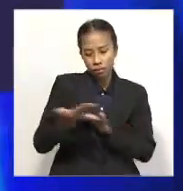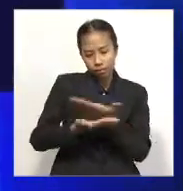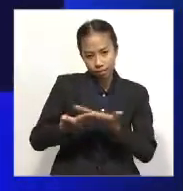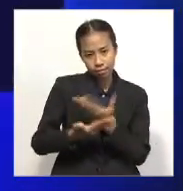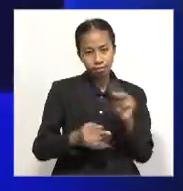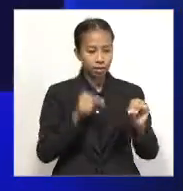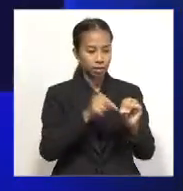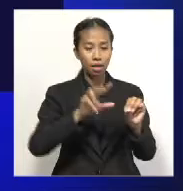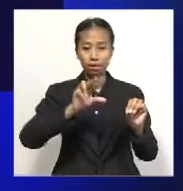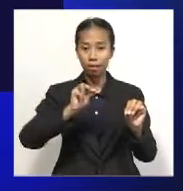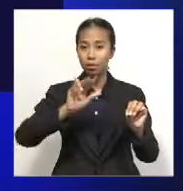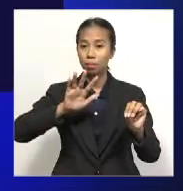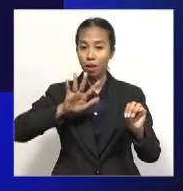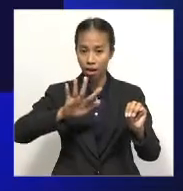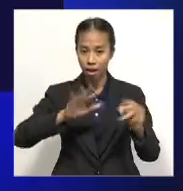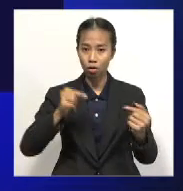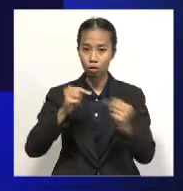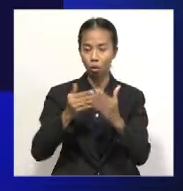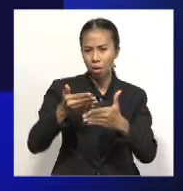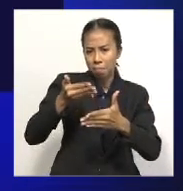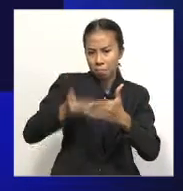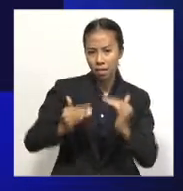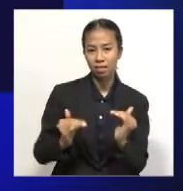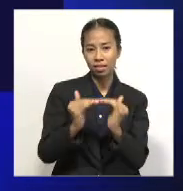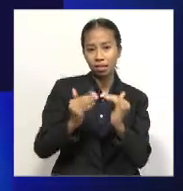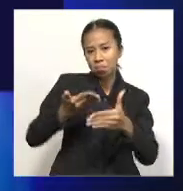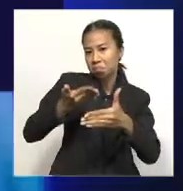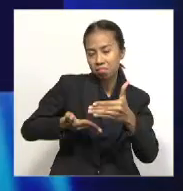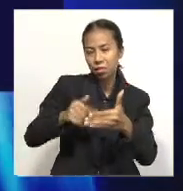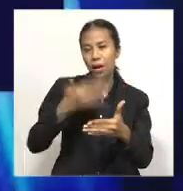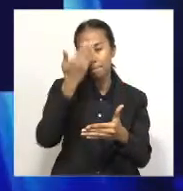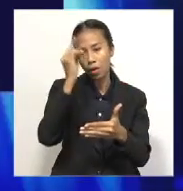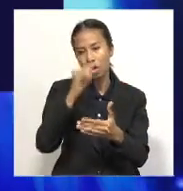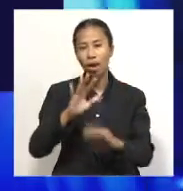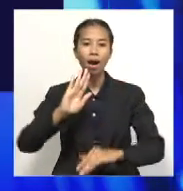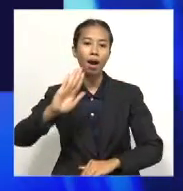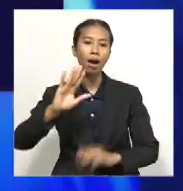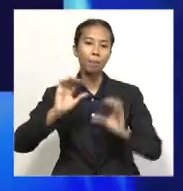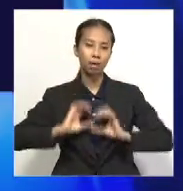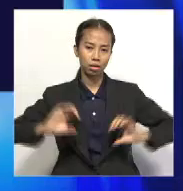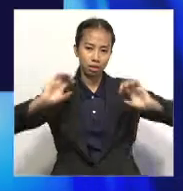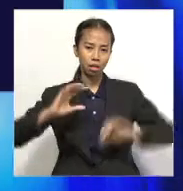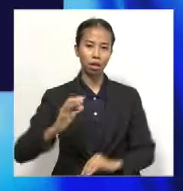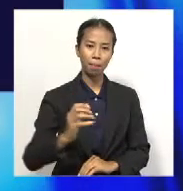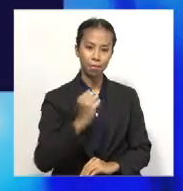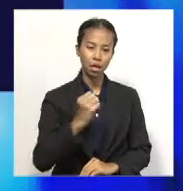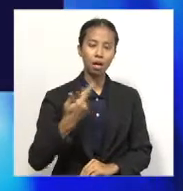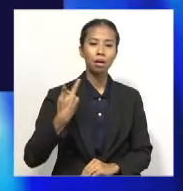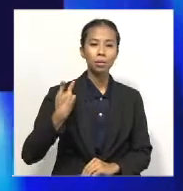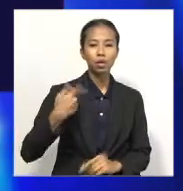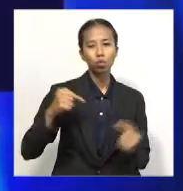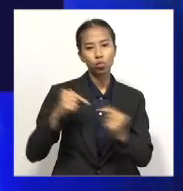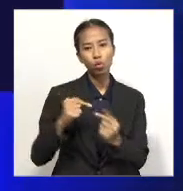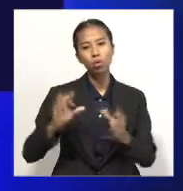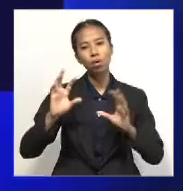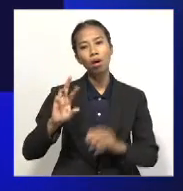าตรา35ที่จำกัดสิทธิผู้ไม่ไปใช้สิทธิ์เลือกตั้งห้ามไม่ให้ดำรงตำแหน่งข้าราชการการเมืองข้าราชการรัฐ